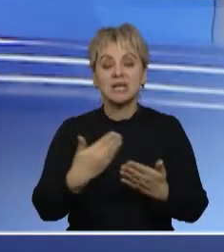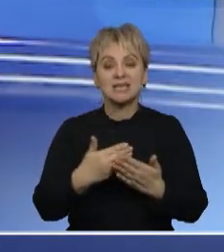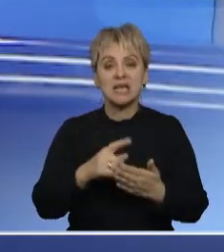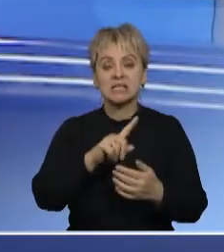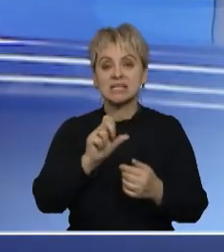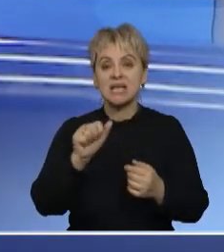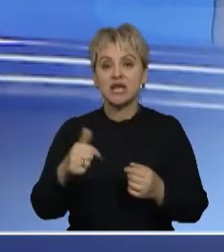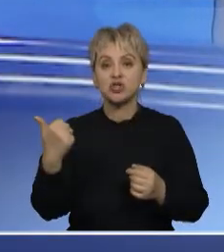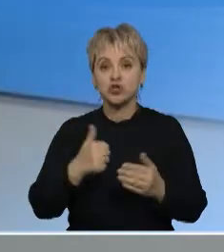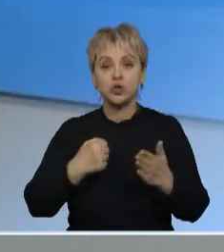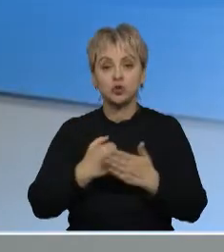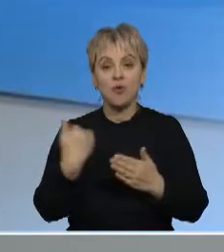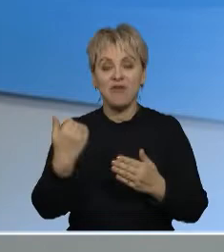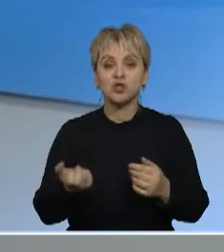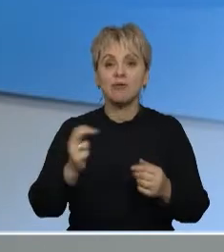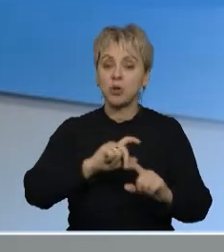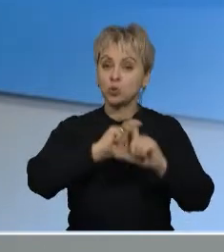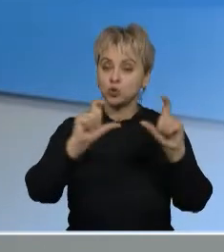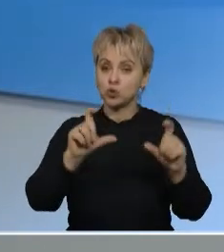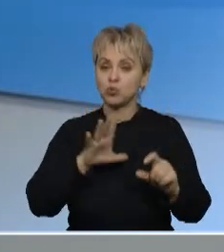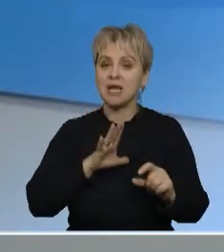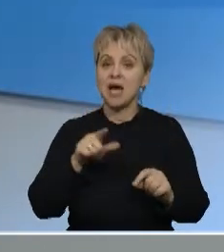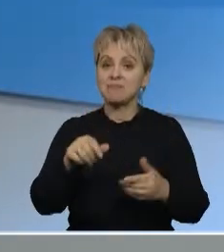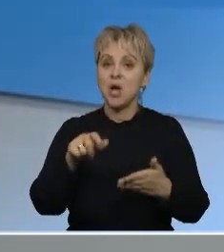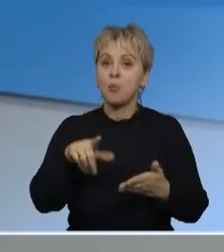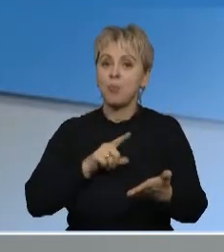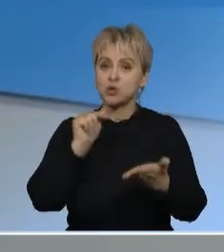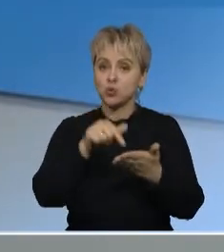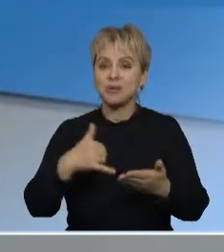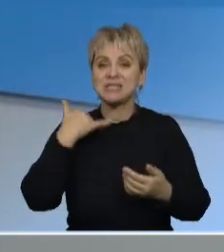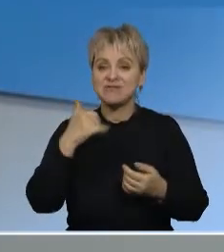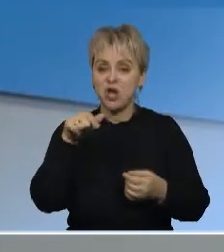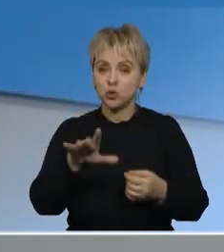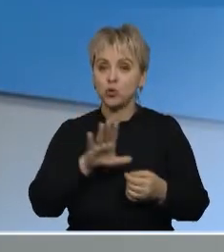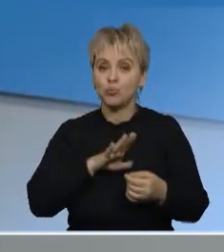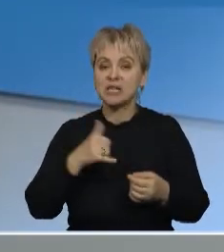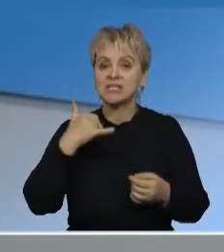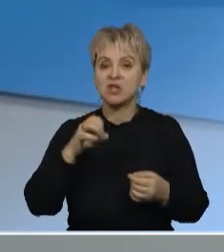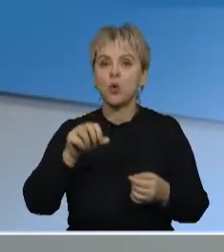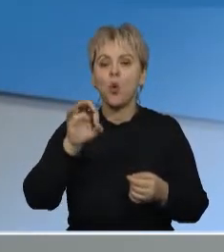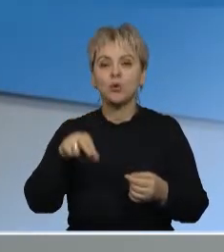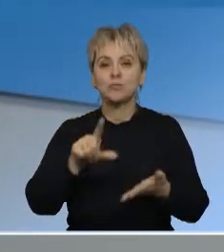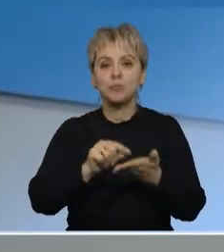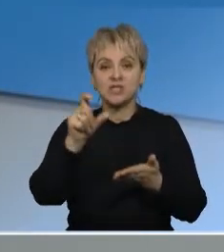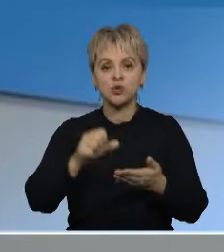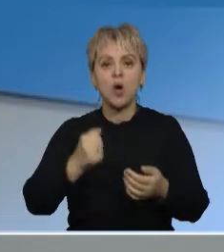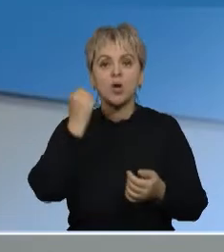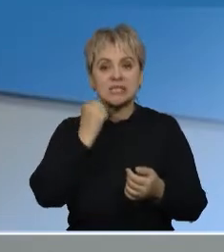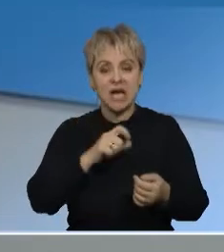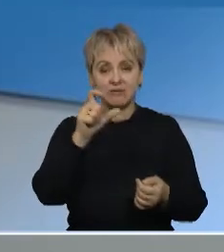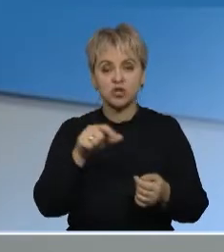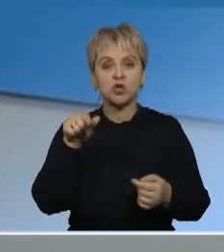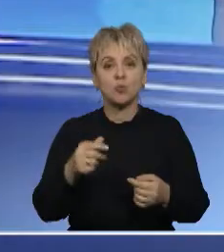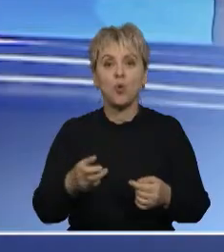за неделю до вашего прихода в студию к нам в редакцию поступил звонок. Это был звонок от пенсионера, от пожилого человека.